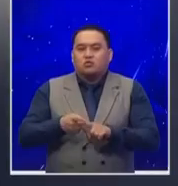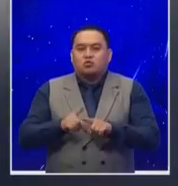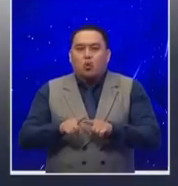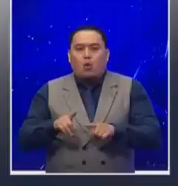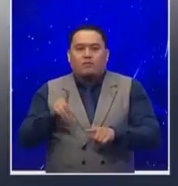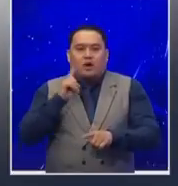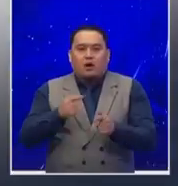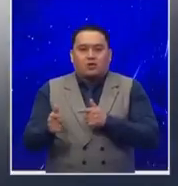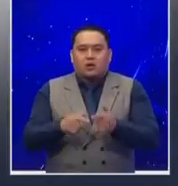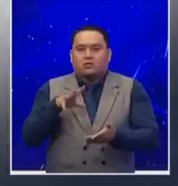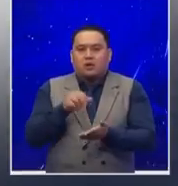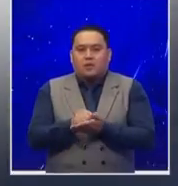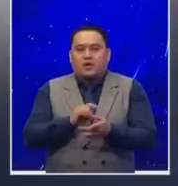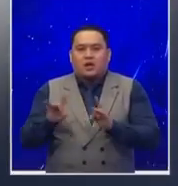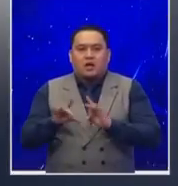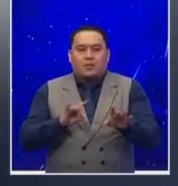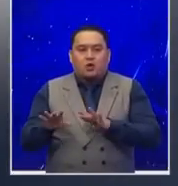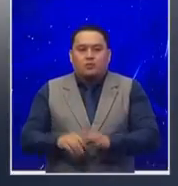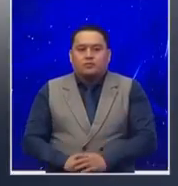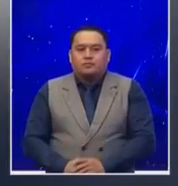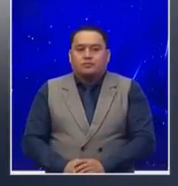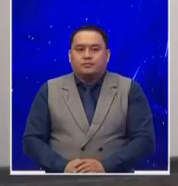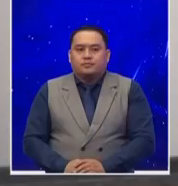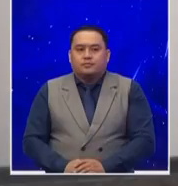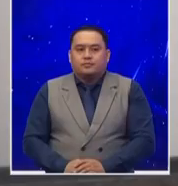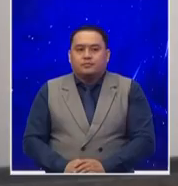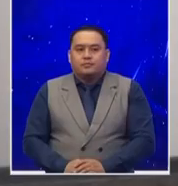что пока не готов заниматься рекламной деятельностью.